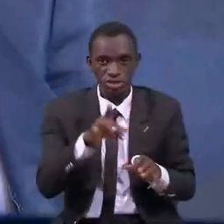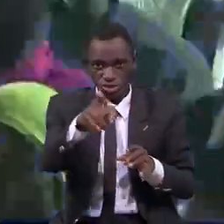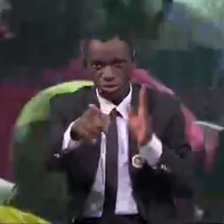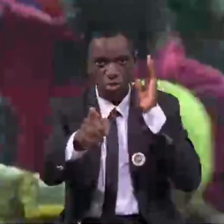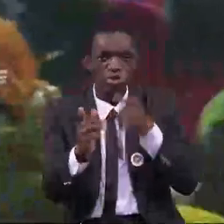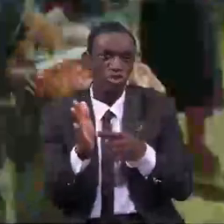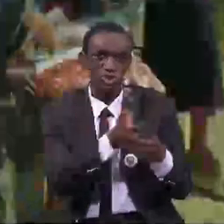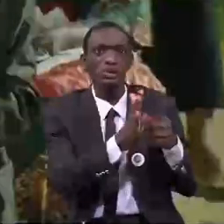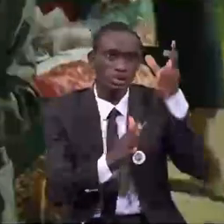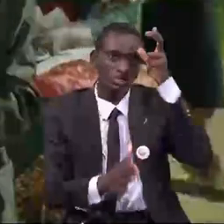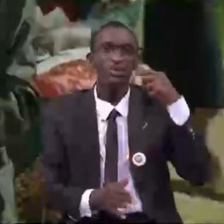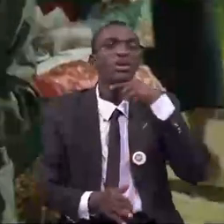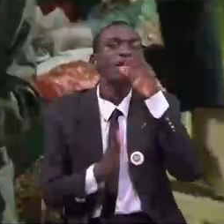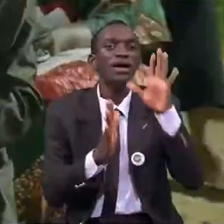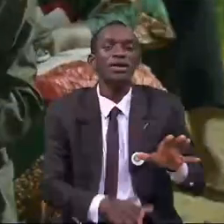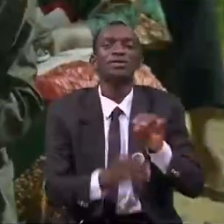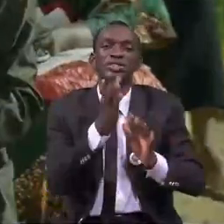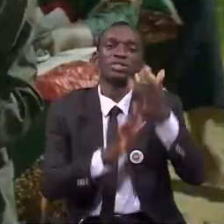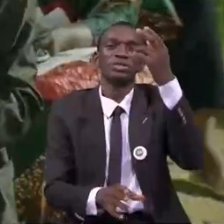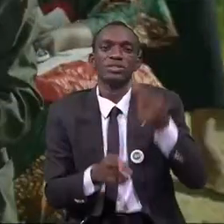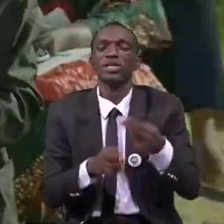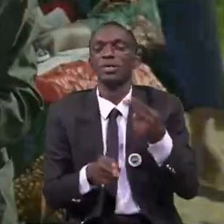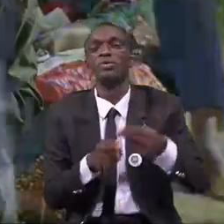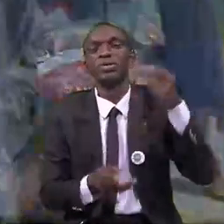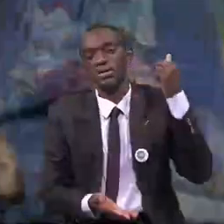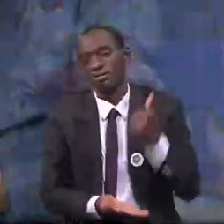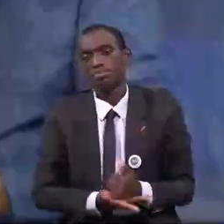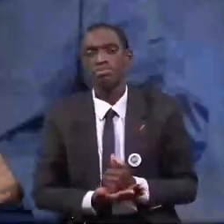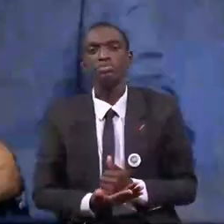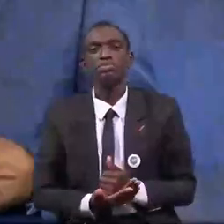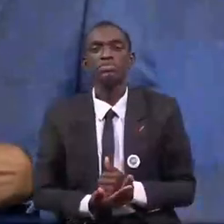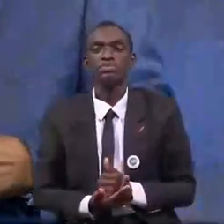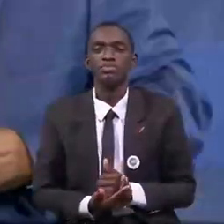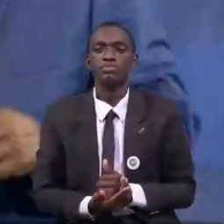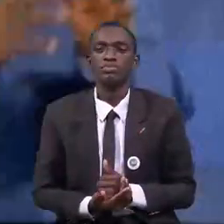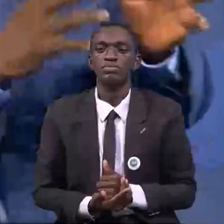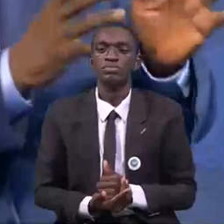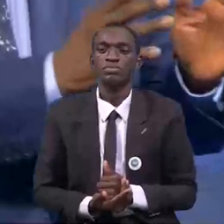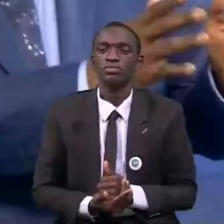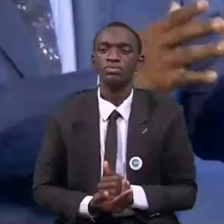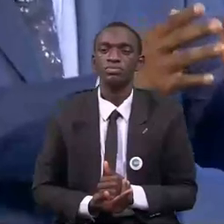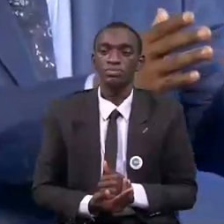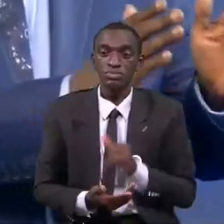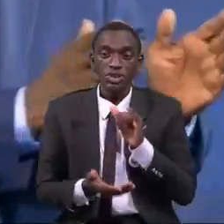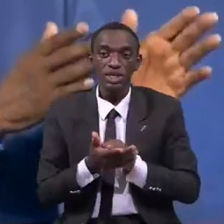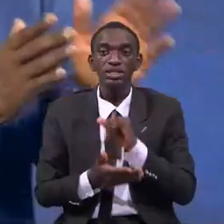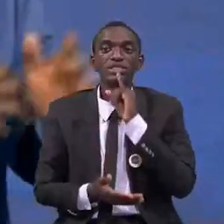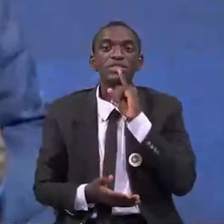tel que j a prouvé que Satan est menteur vous allez prouver à Satan qu'il est